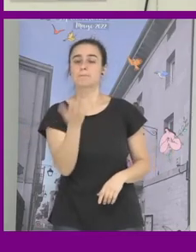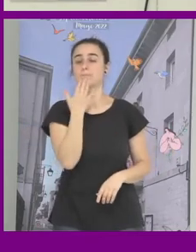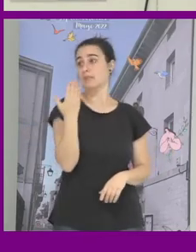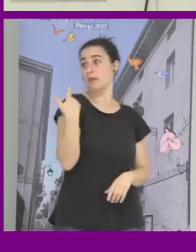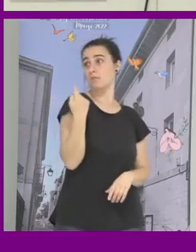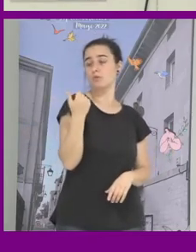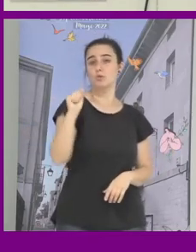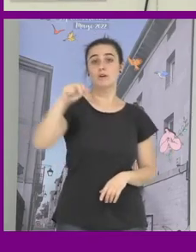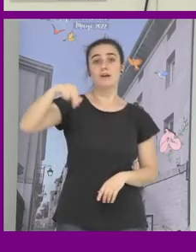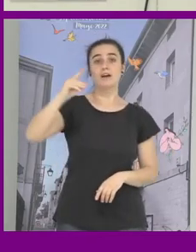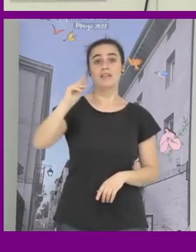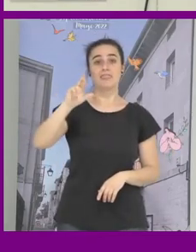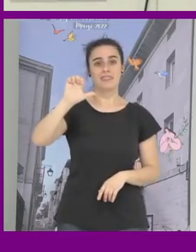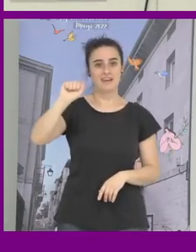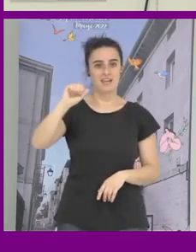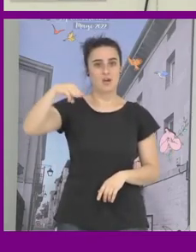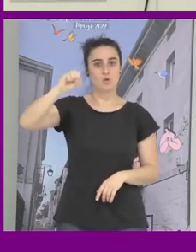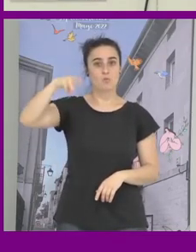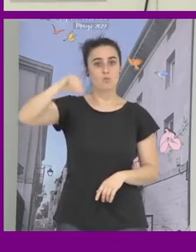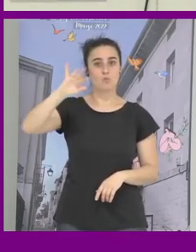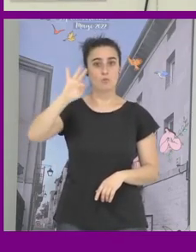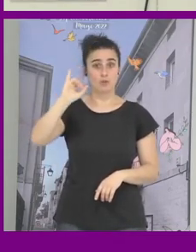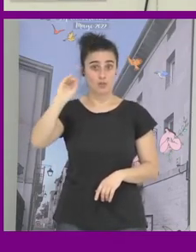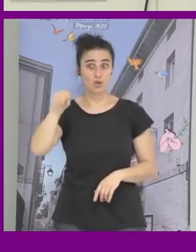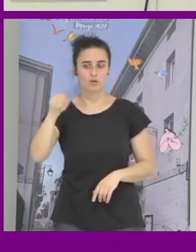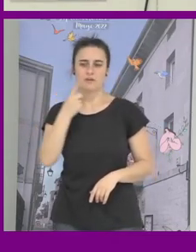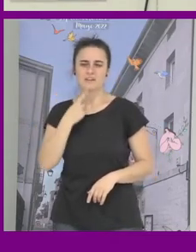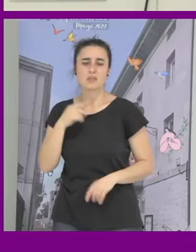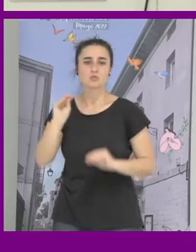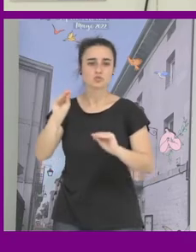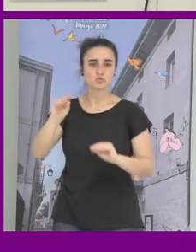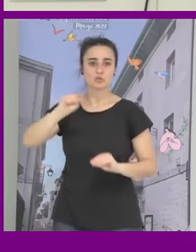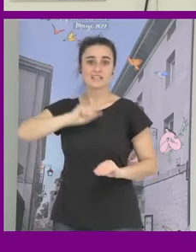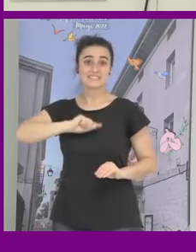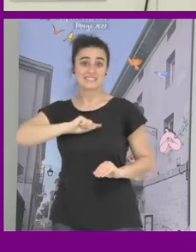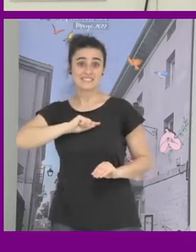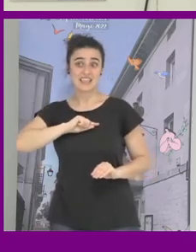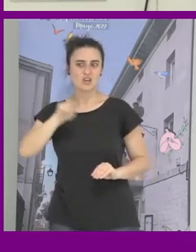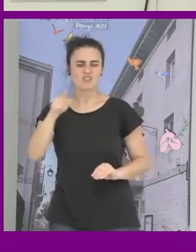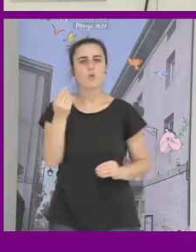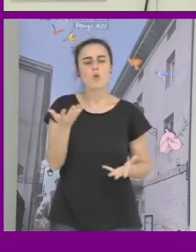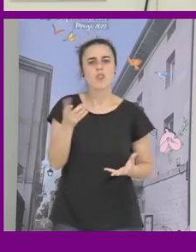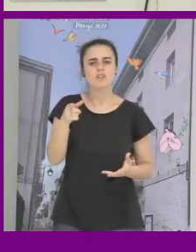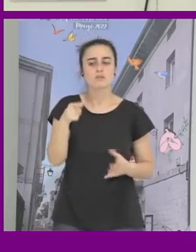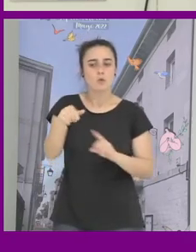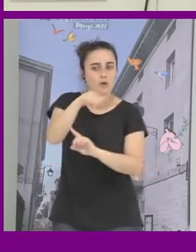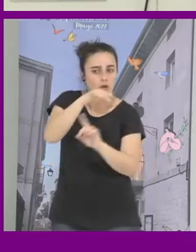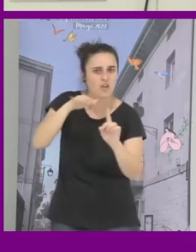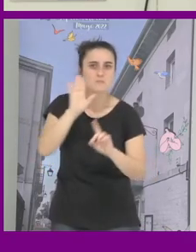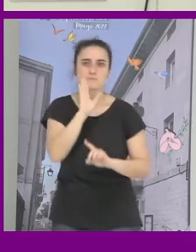Andrea Momoitio Pikarako kideak esan zidan, bere sentsazioa dela, bere inguruan dituen ama boio ia